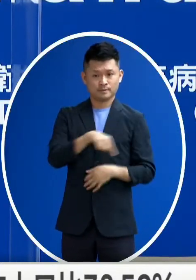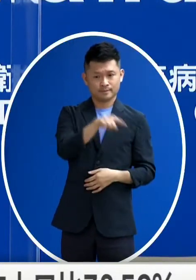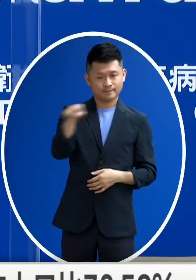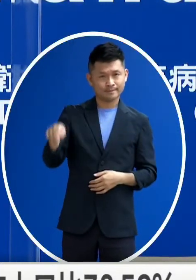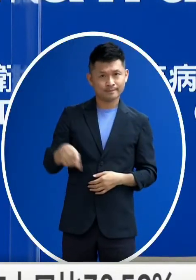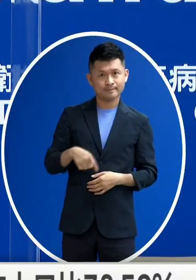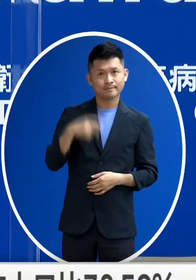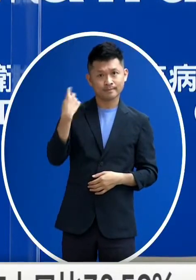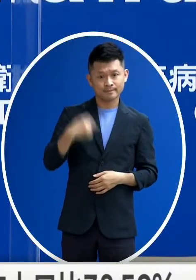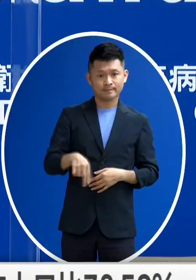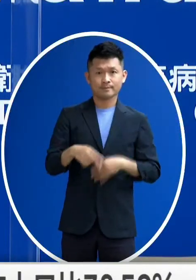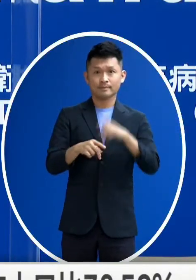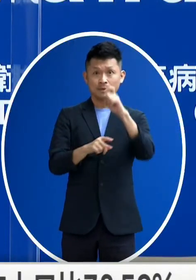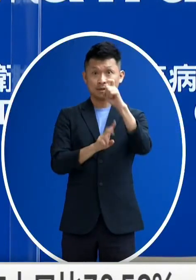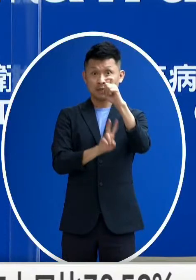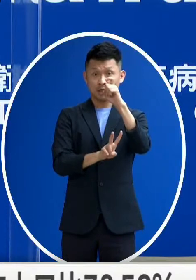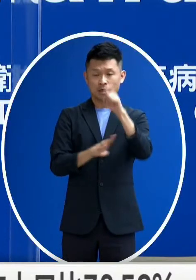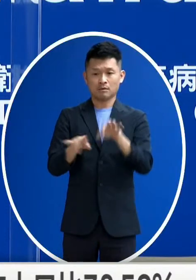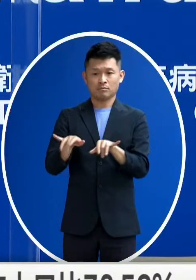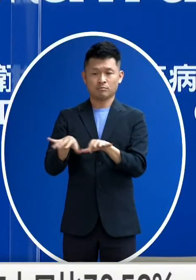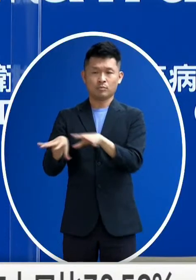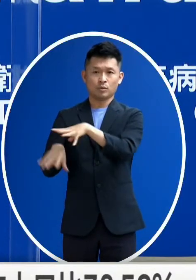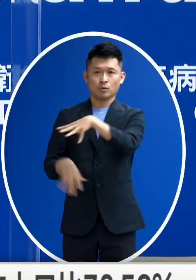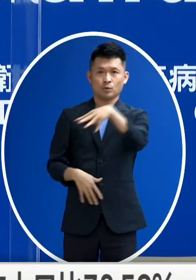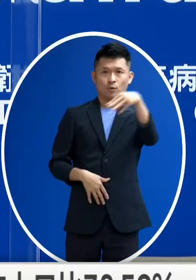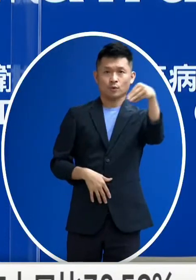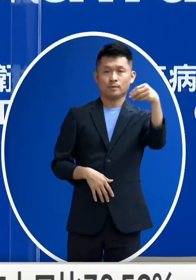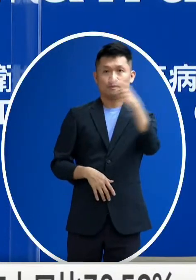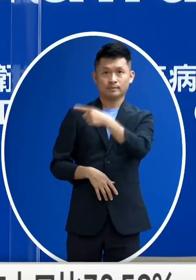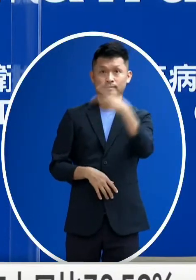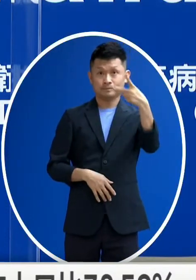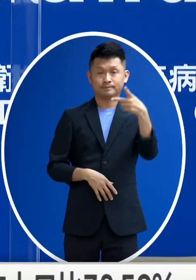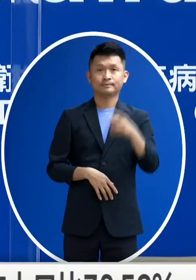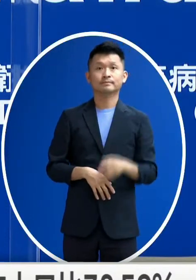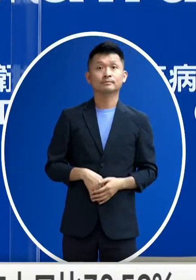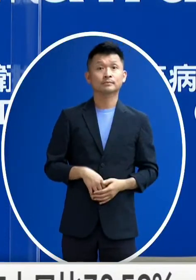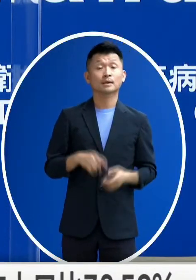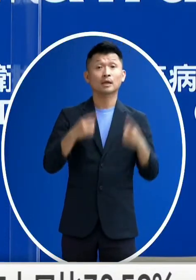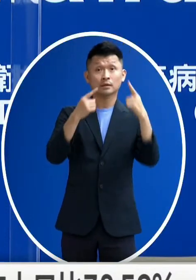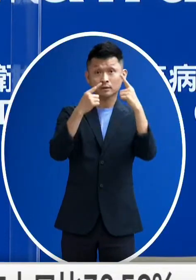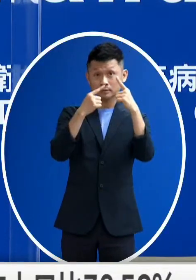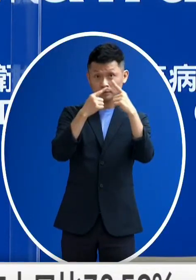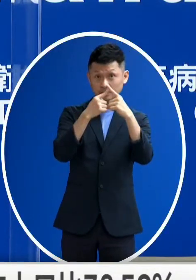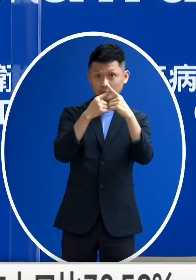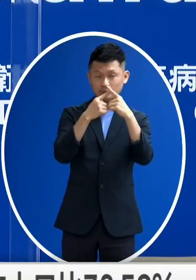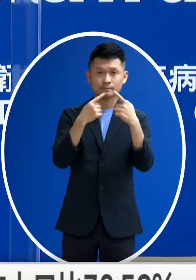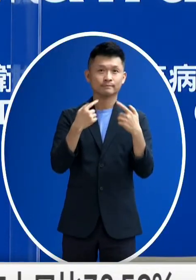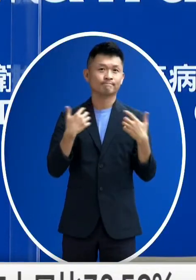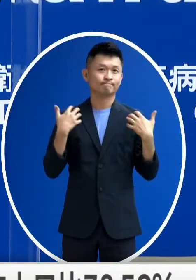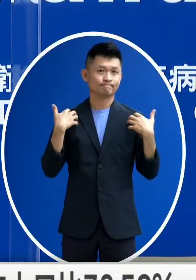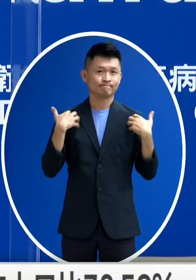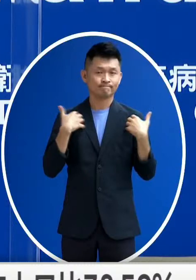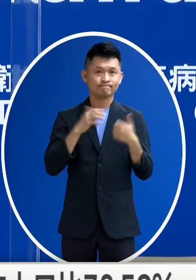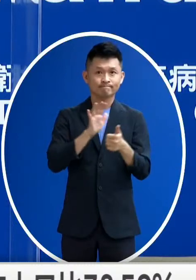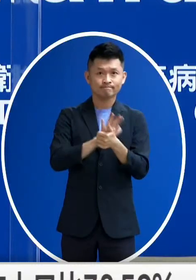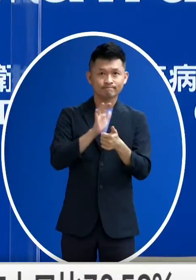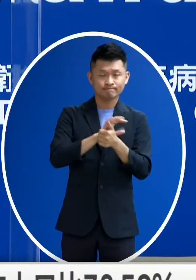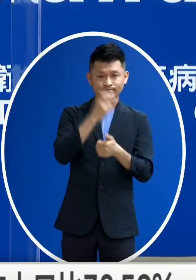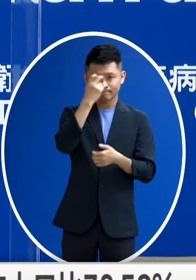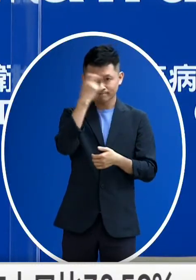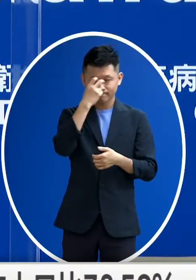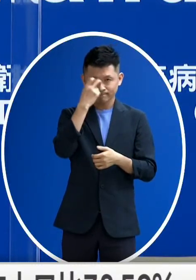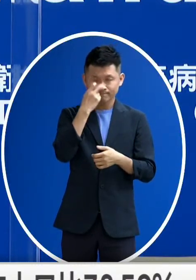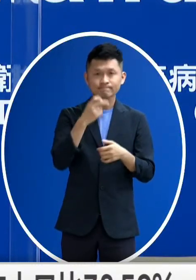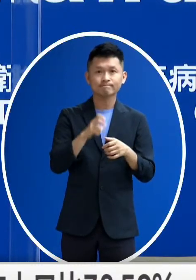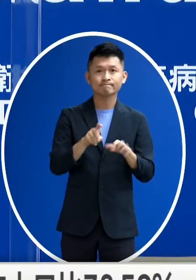新在10月2号再上传一遍、哦、不过因为要经过人工的这个三修，所以造